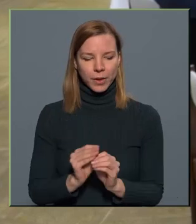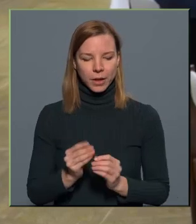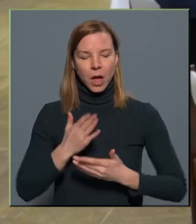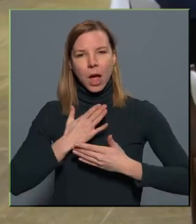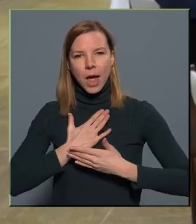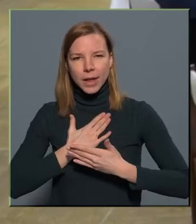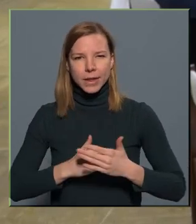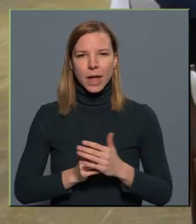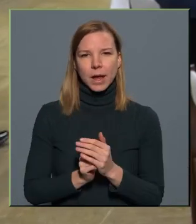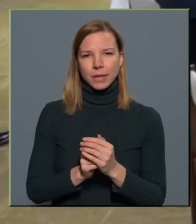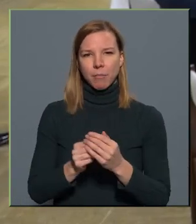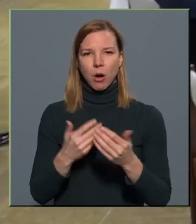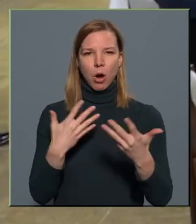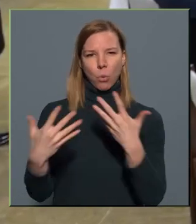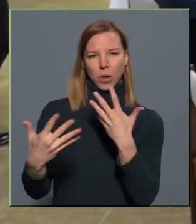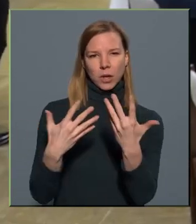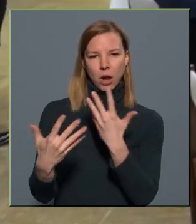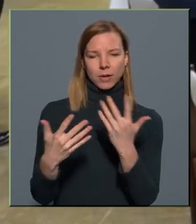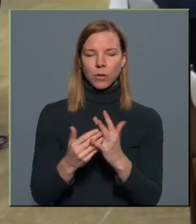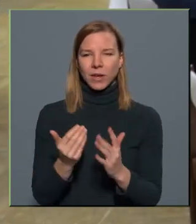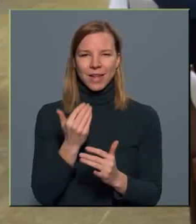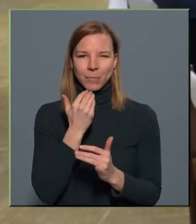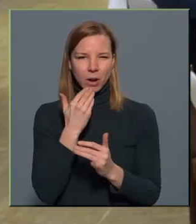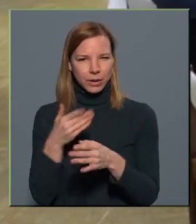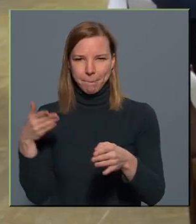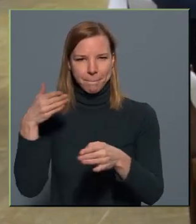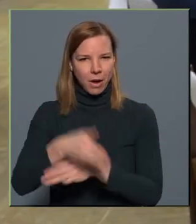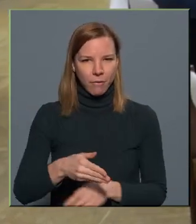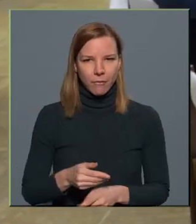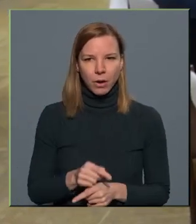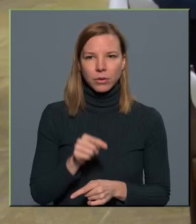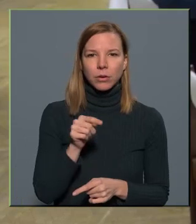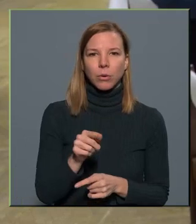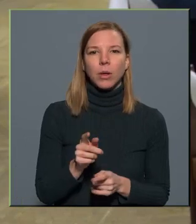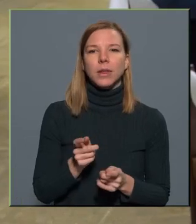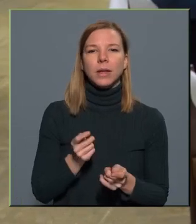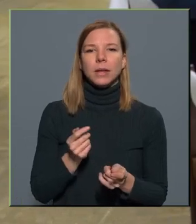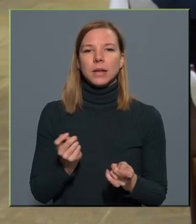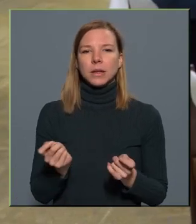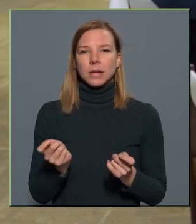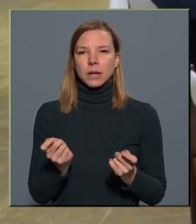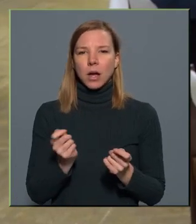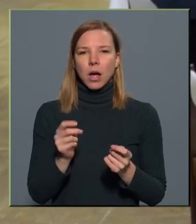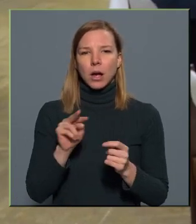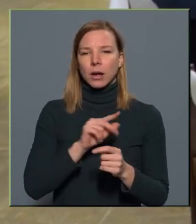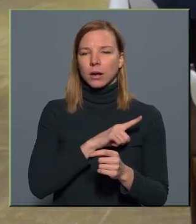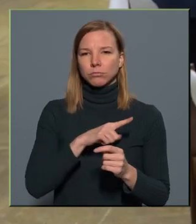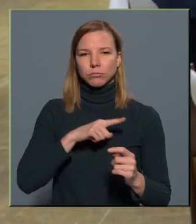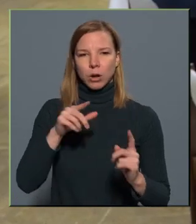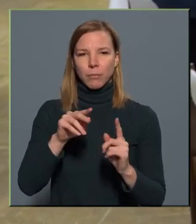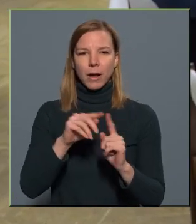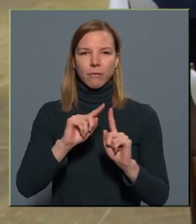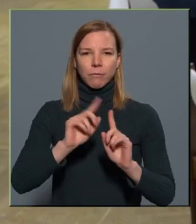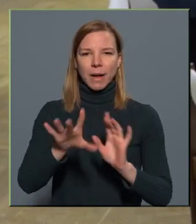érvényesül. Próbáltunk nem beavatkozni, mert úgy sarkoztam előre, hogy mindenki irányítottat fog csinálni. Ezt kb. A látószöget választottuk, meg a többi ez ment